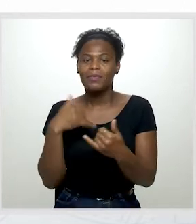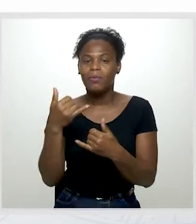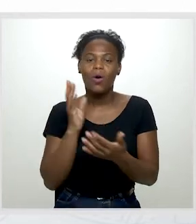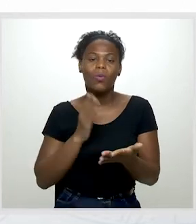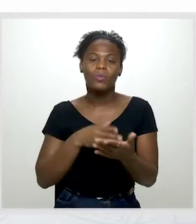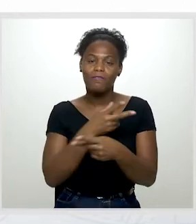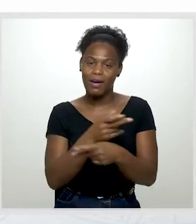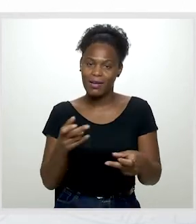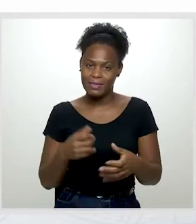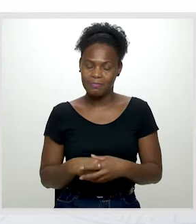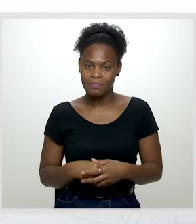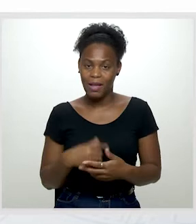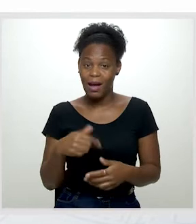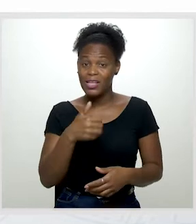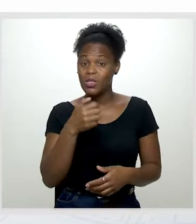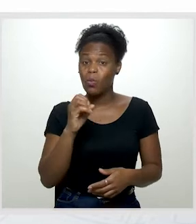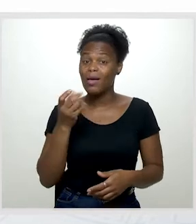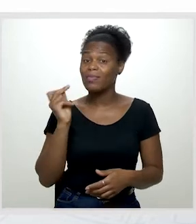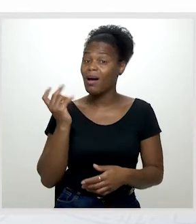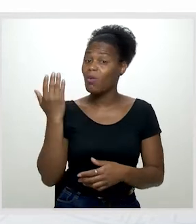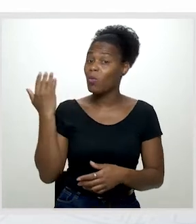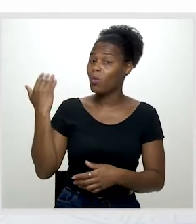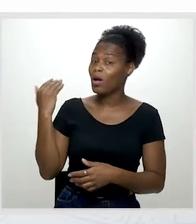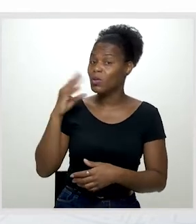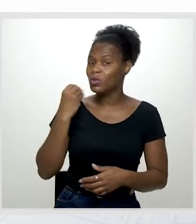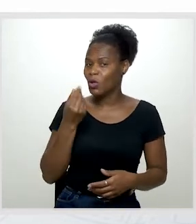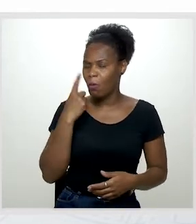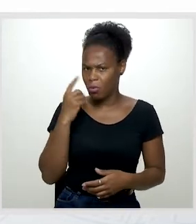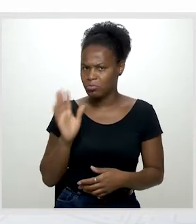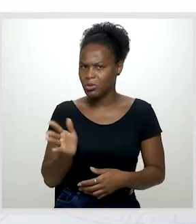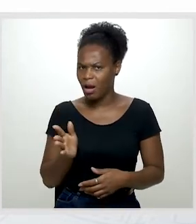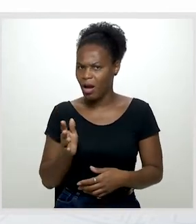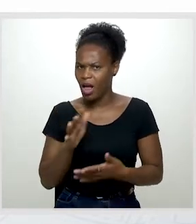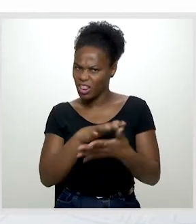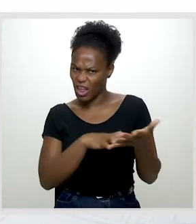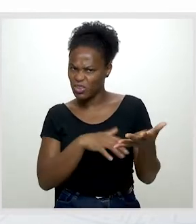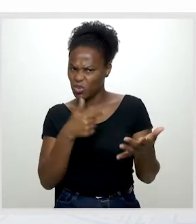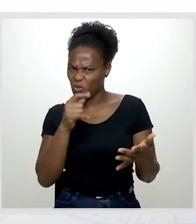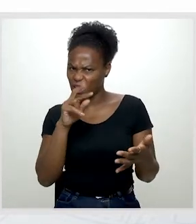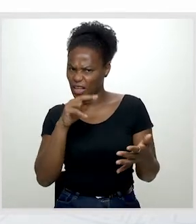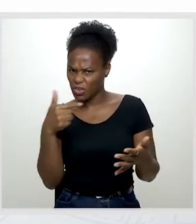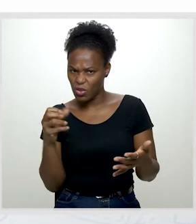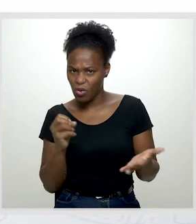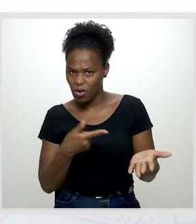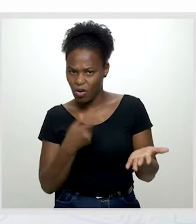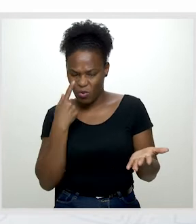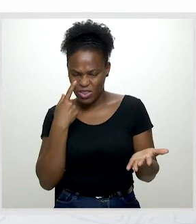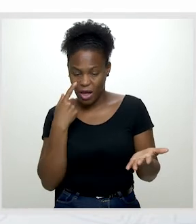Dernière phrase. Il y a 50 ans, les jeunes connaissaient déjà les textos.